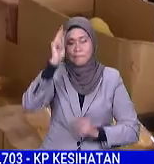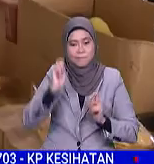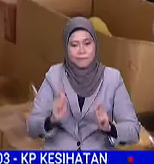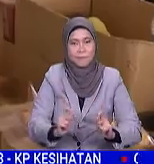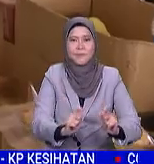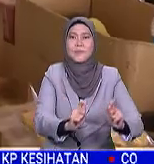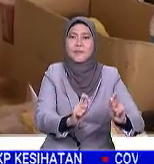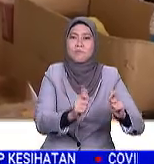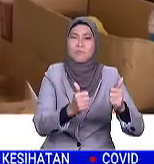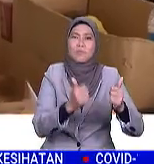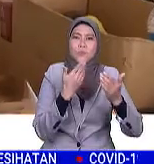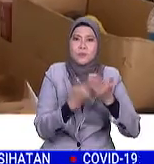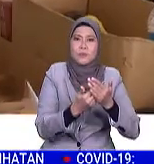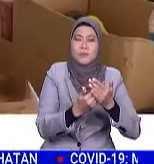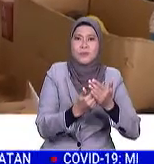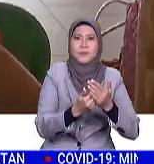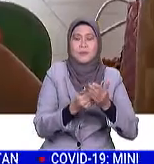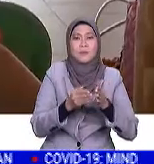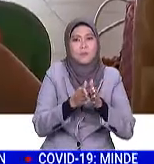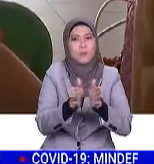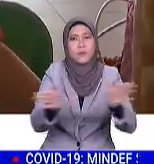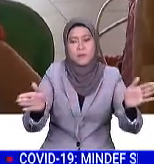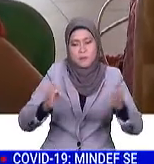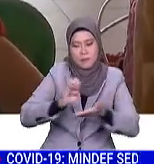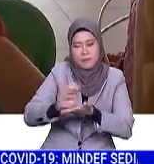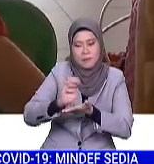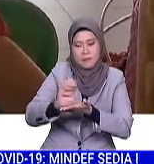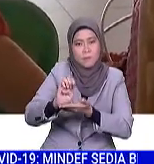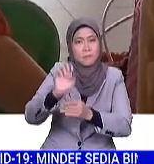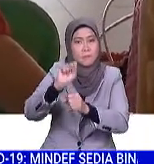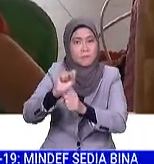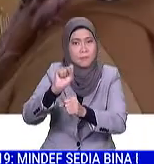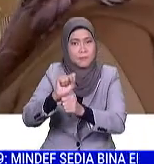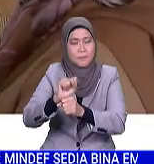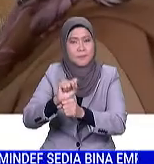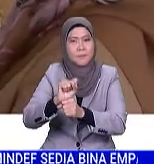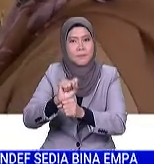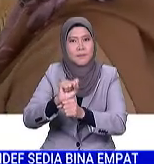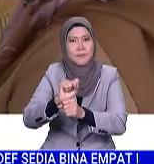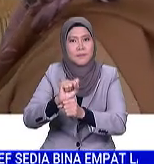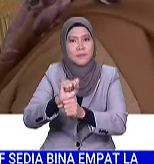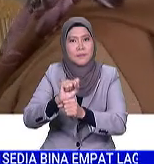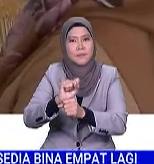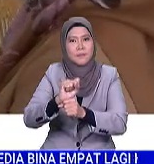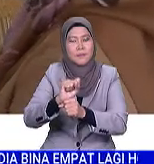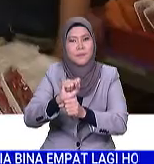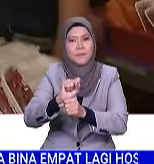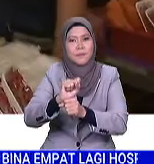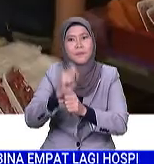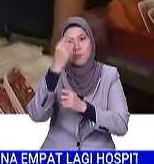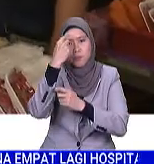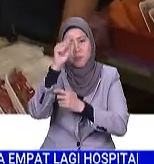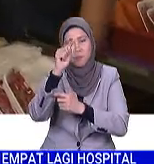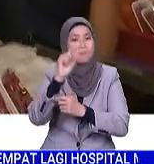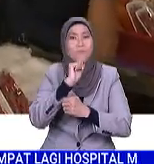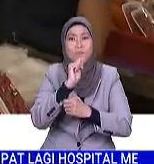akan memperluaskan allowance pekerjaan kepada bukan